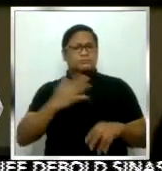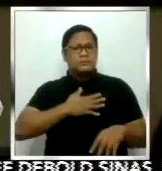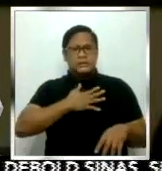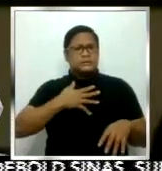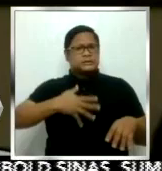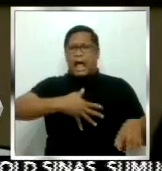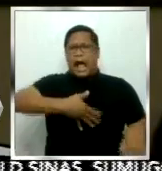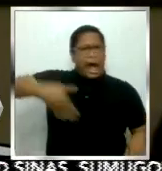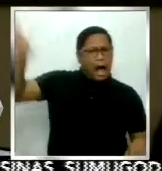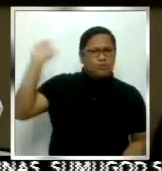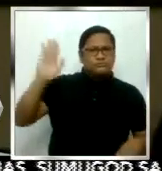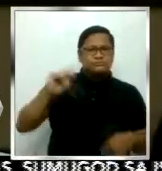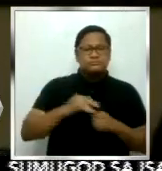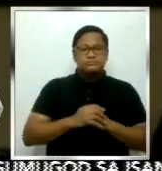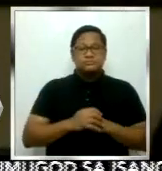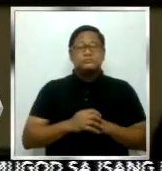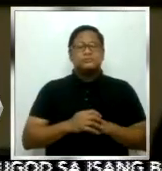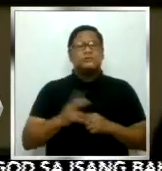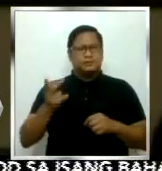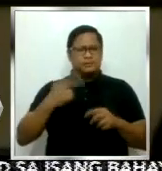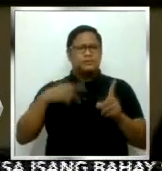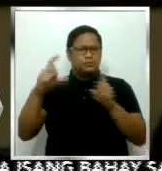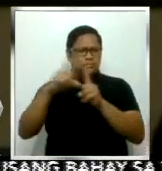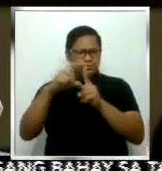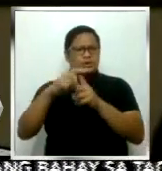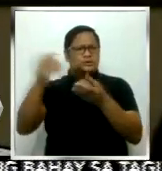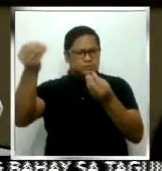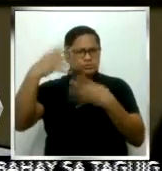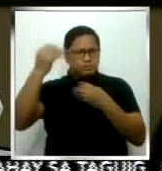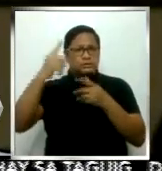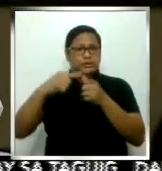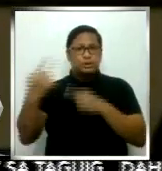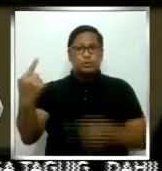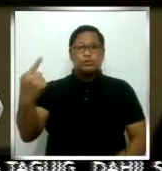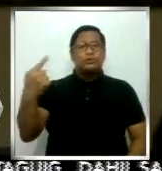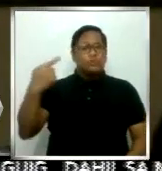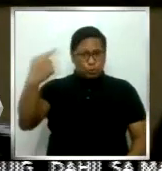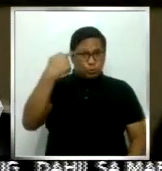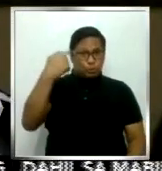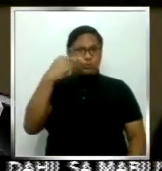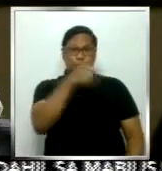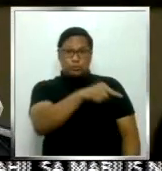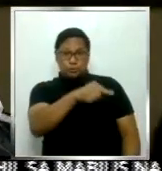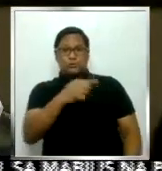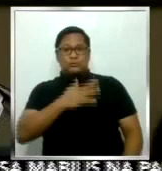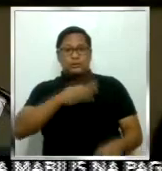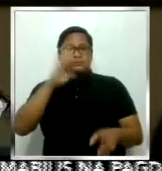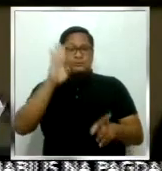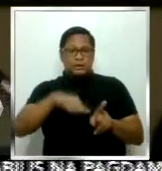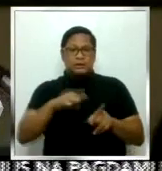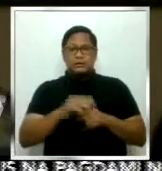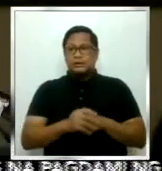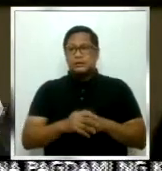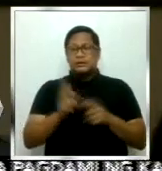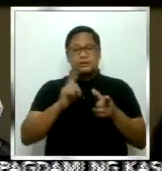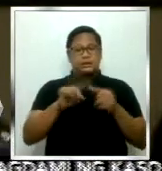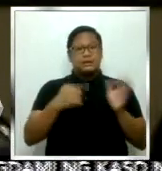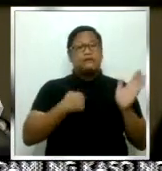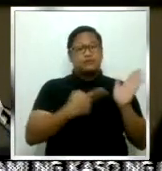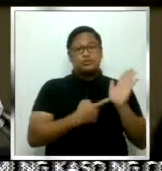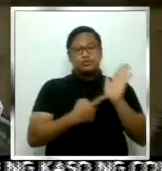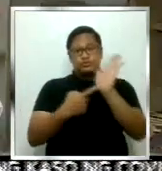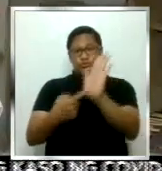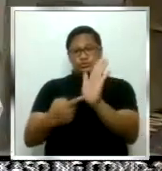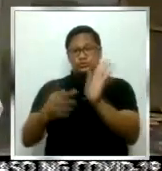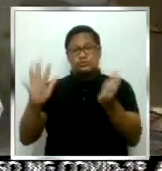yung mga salitang binibitawan nila. Tapos dinuro-duro po yung kapatid ko. Then nung lumabas na po kami para presenta yung papel, umalis po